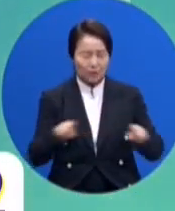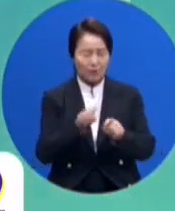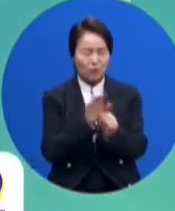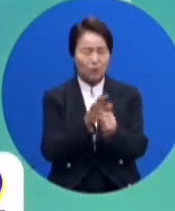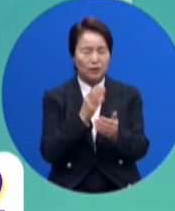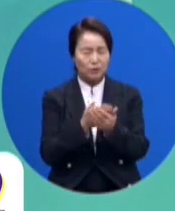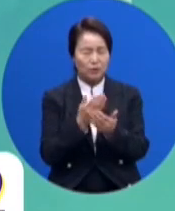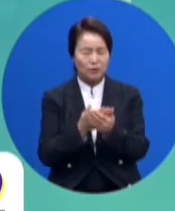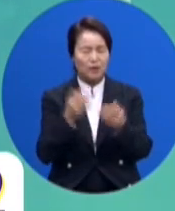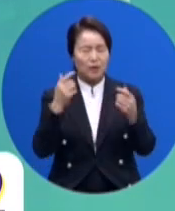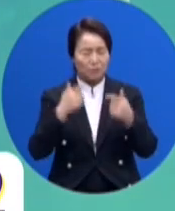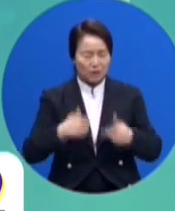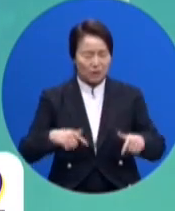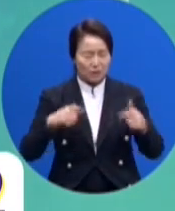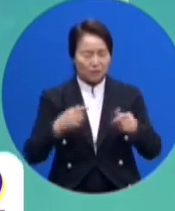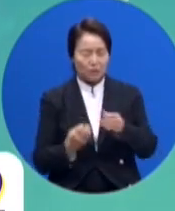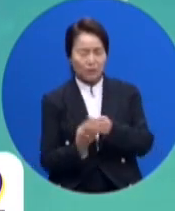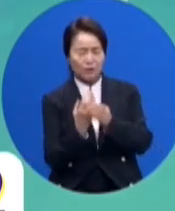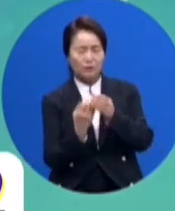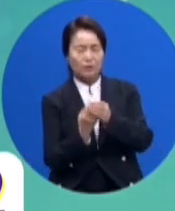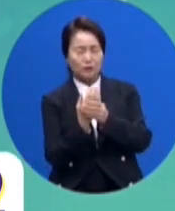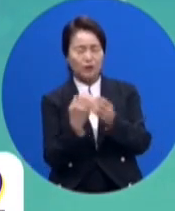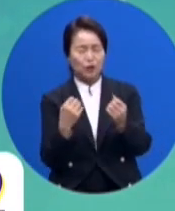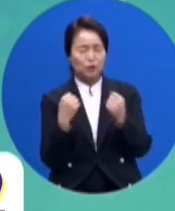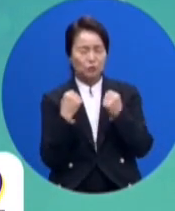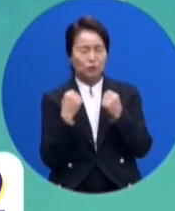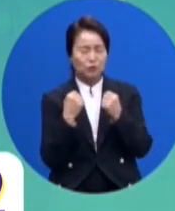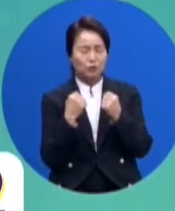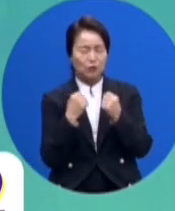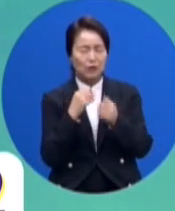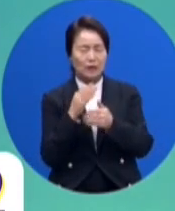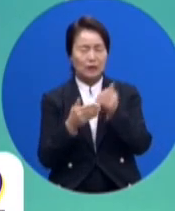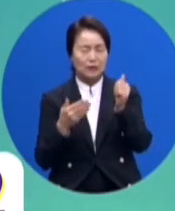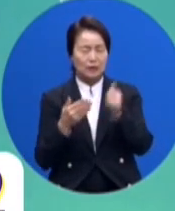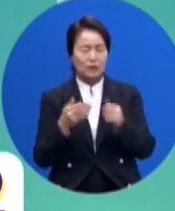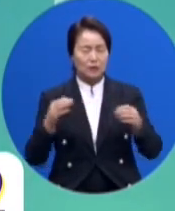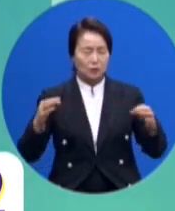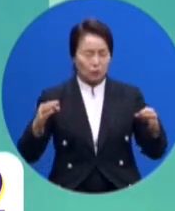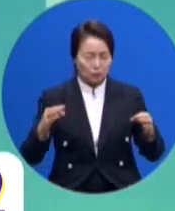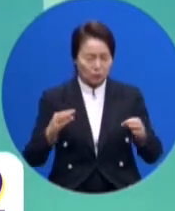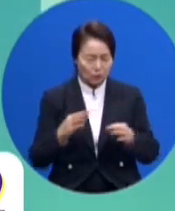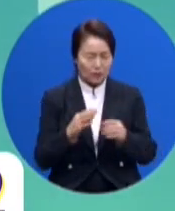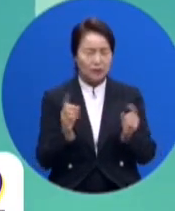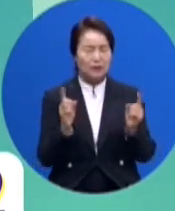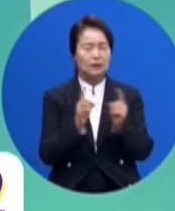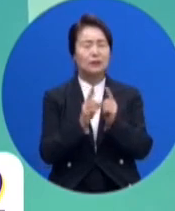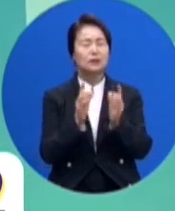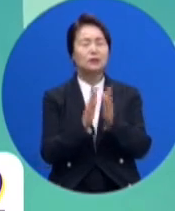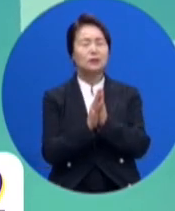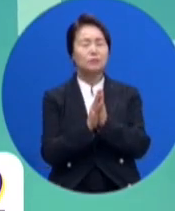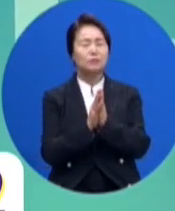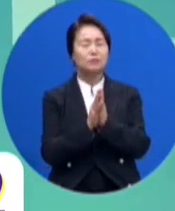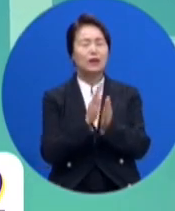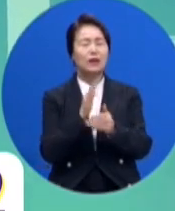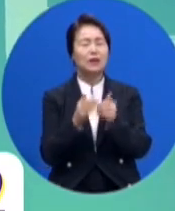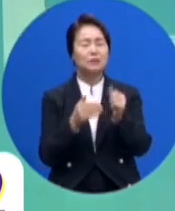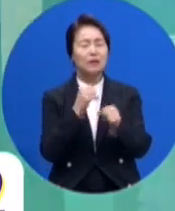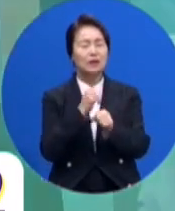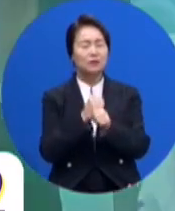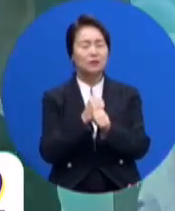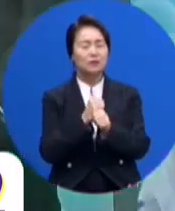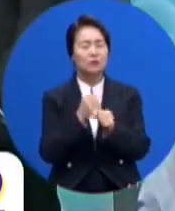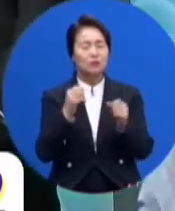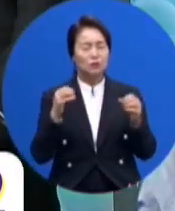아버지 매일매일 샘솟듯한 그 힘으로 아버지께서 진짜 놀랍게 하나님 하신 것을 같이 동참할 수 있게 도와주시기